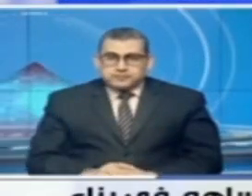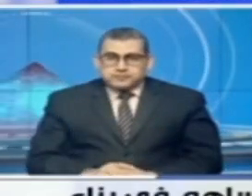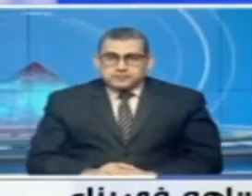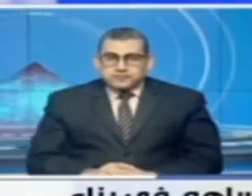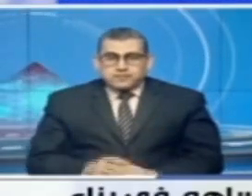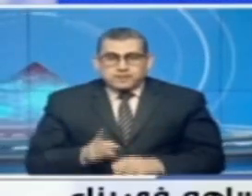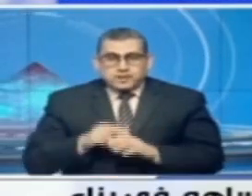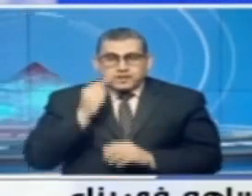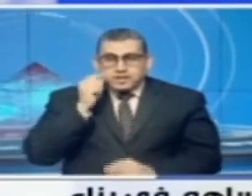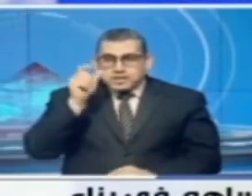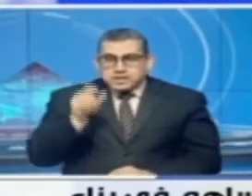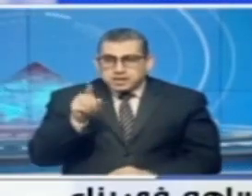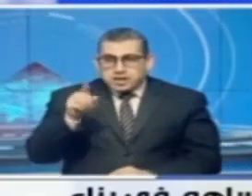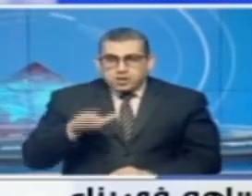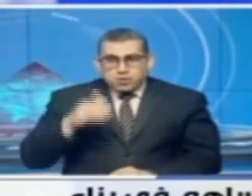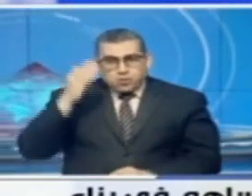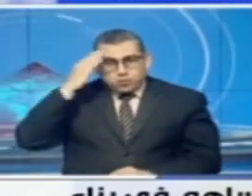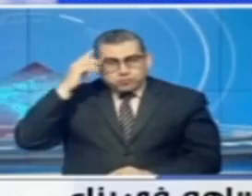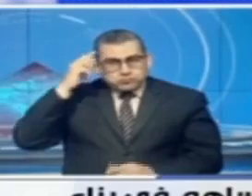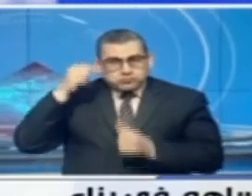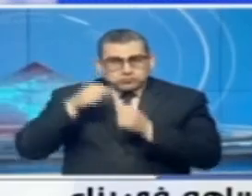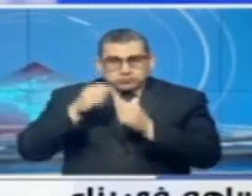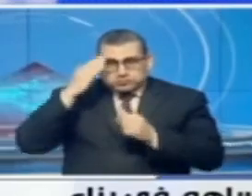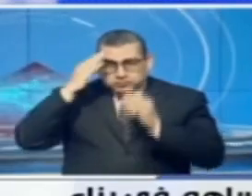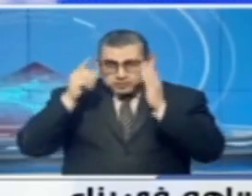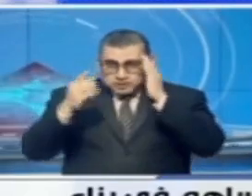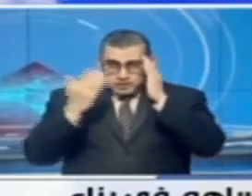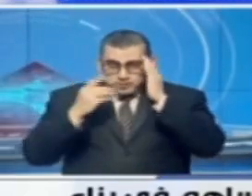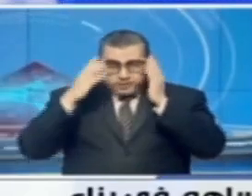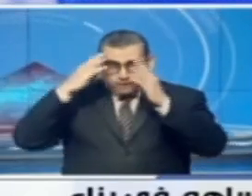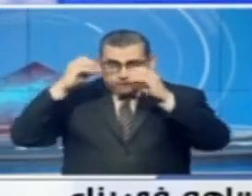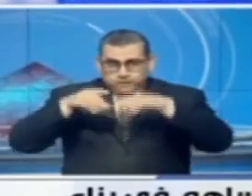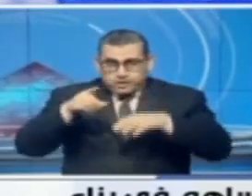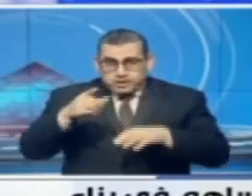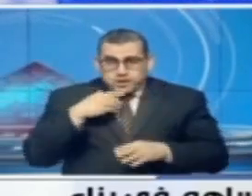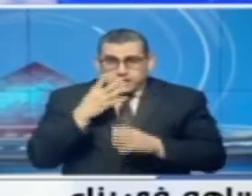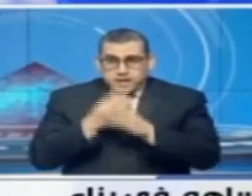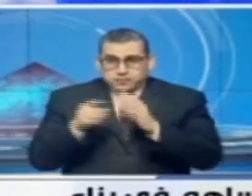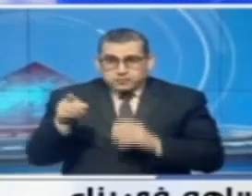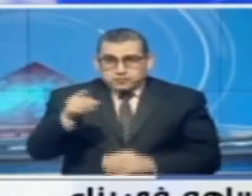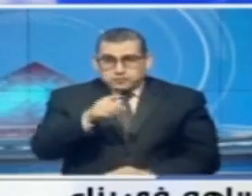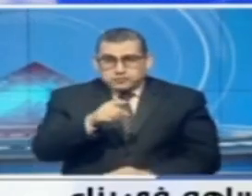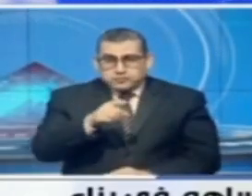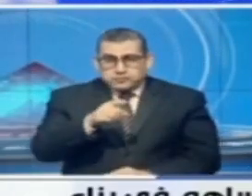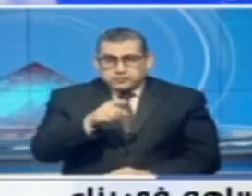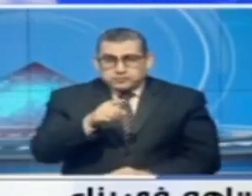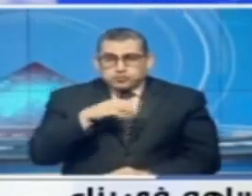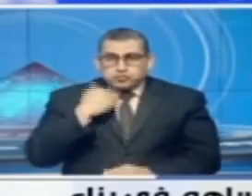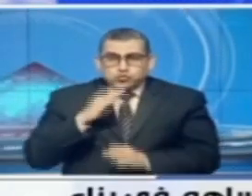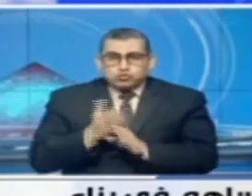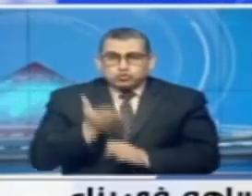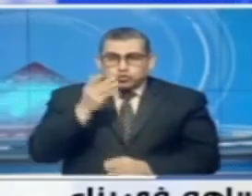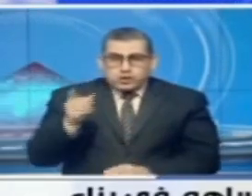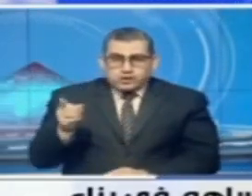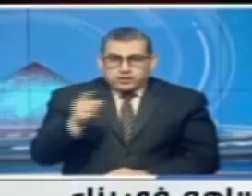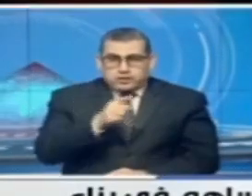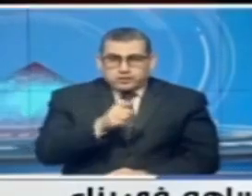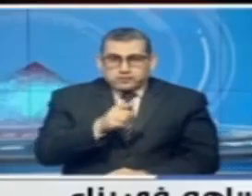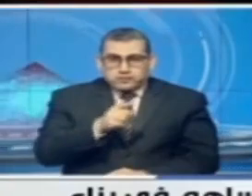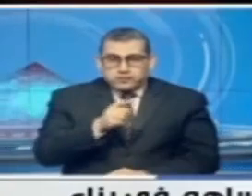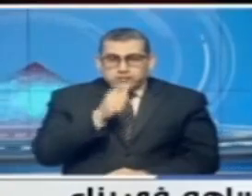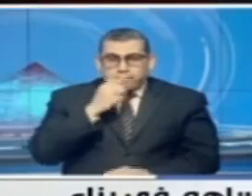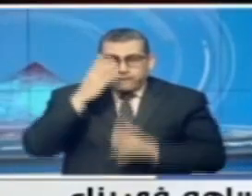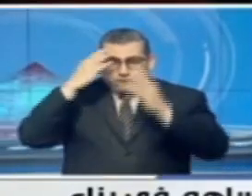والنسيان هنا مش اعترافا بس بفضلكم وبفضل ابنائكم اللي تم اللي استشهدوا، لا، الفضل